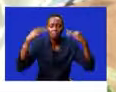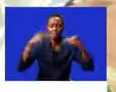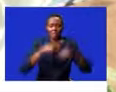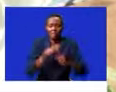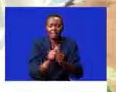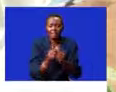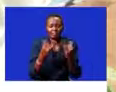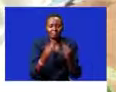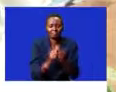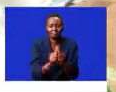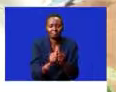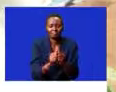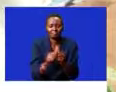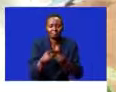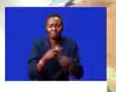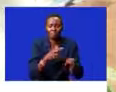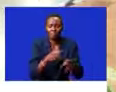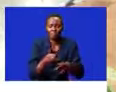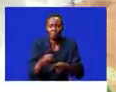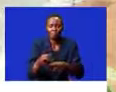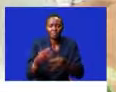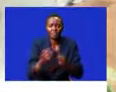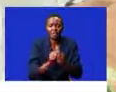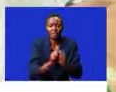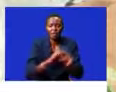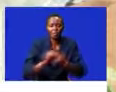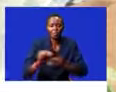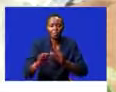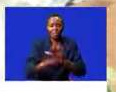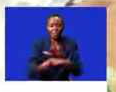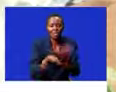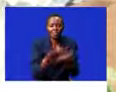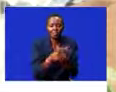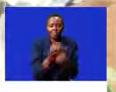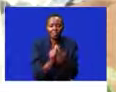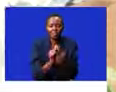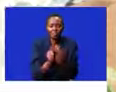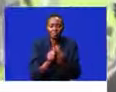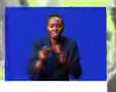ora. Karidore manya dhi gi nyanya bro dhi gi gimoro amora ma ng'ato to